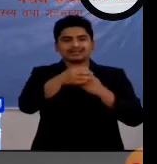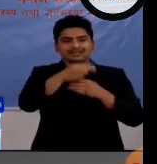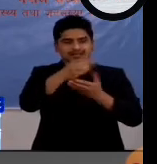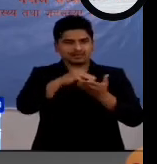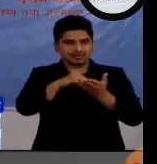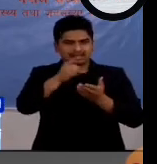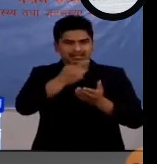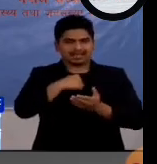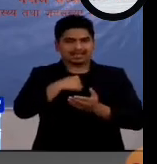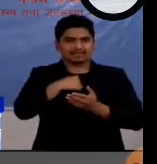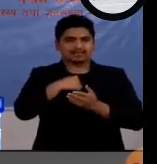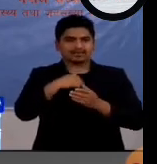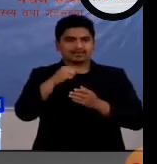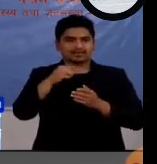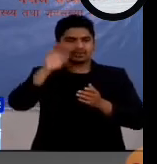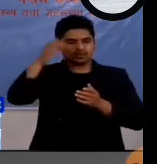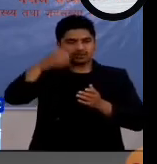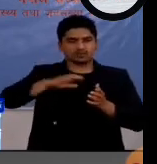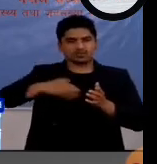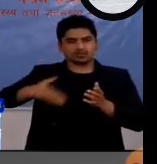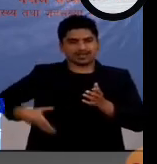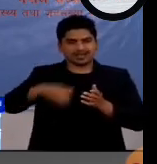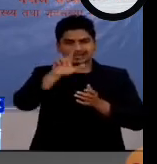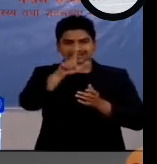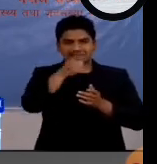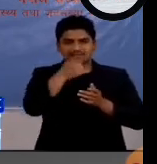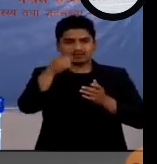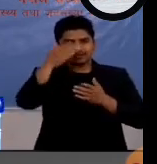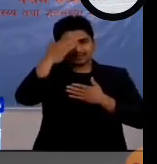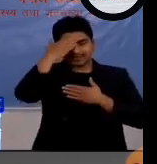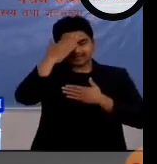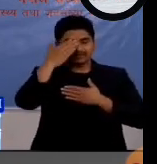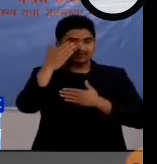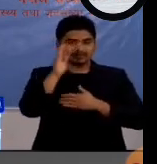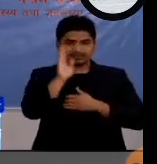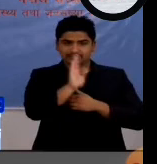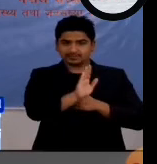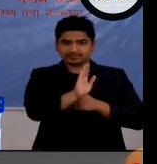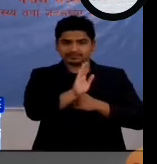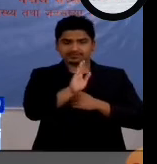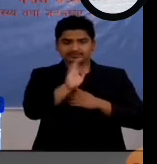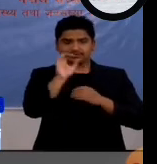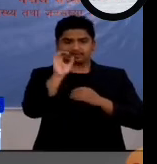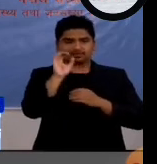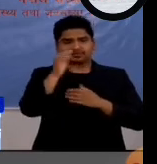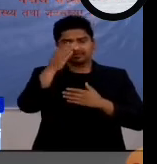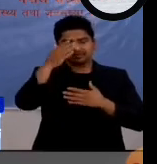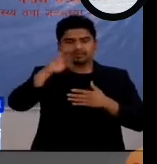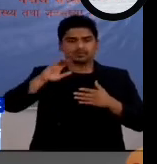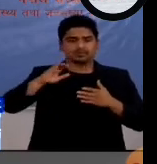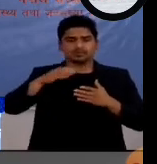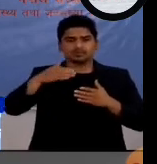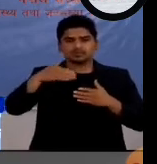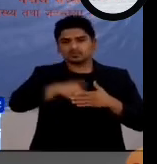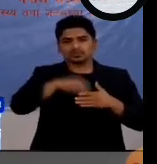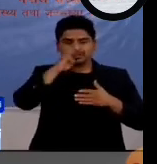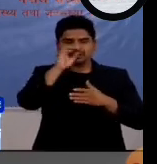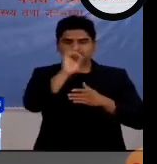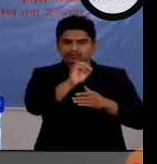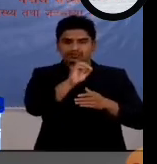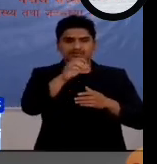अहिले हामी भुटान 7 वटा संक्रमित भएर 0 मोर्टालिटीमा छ भने